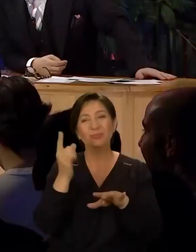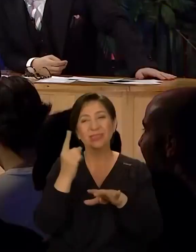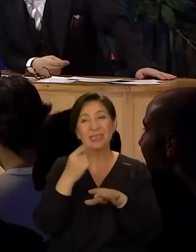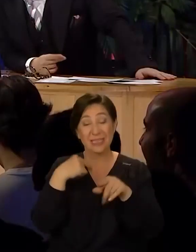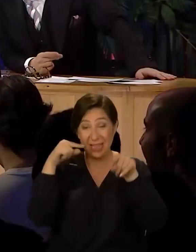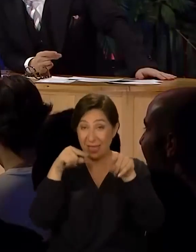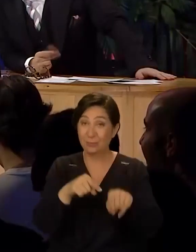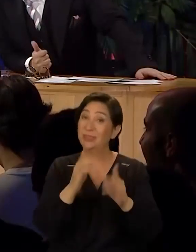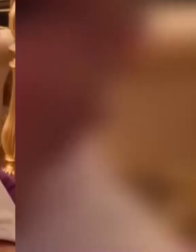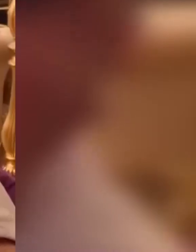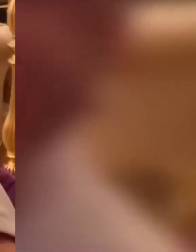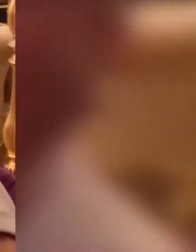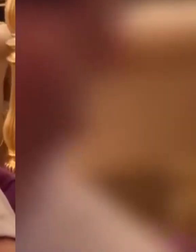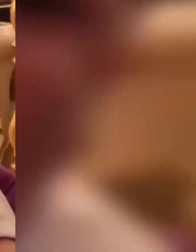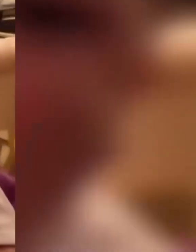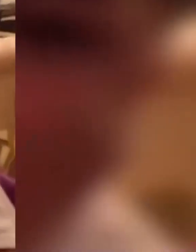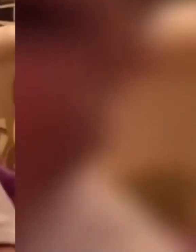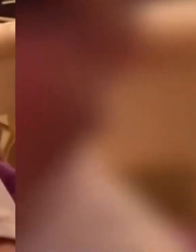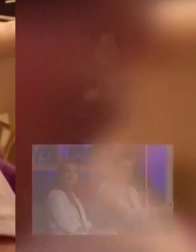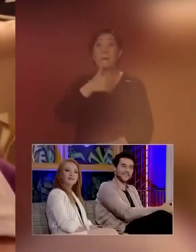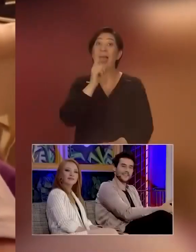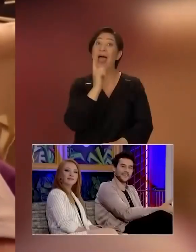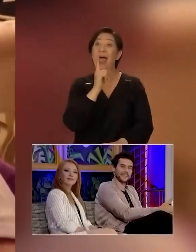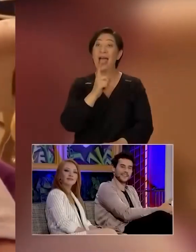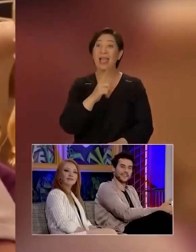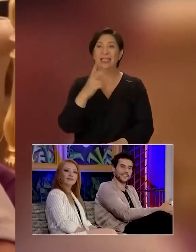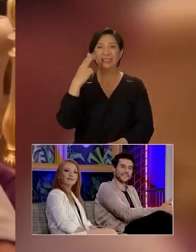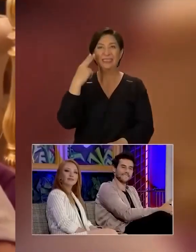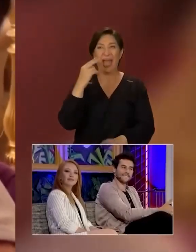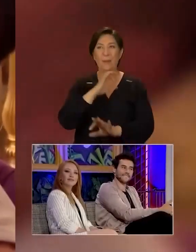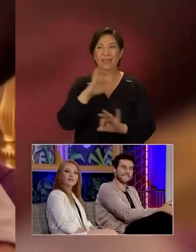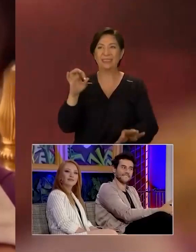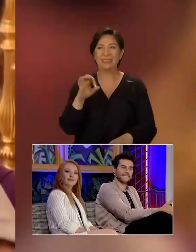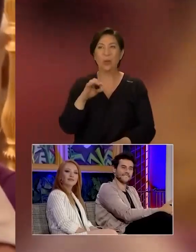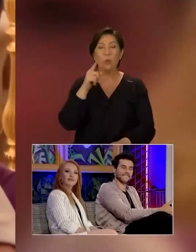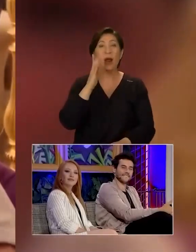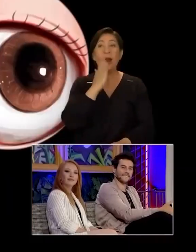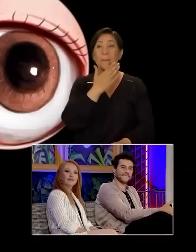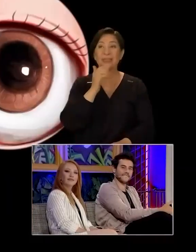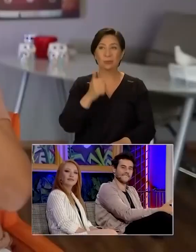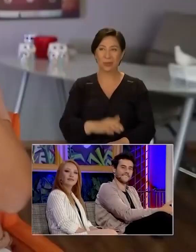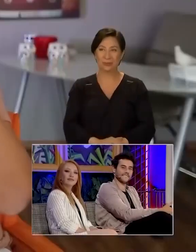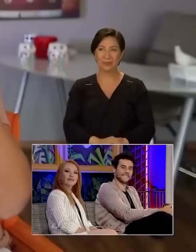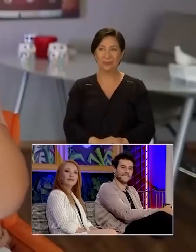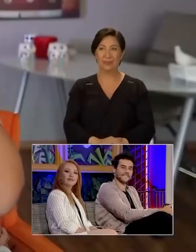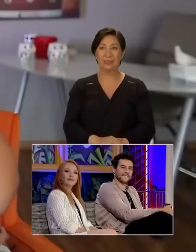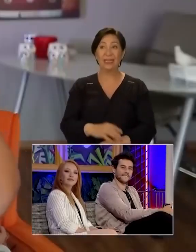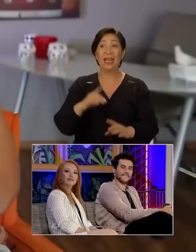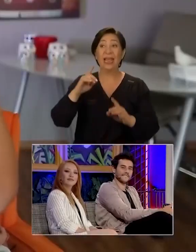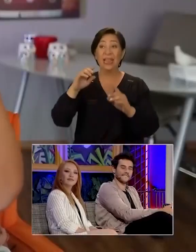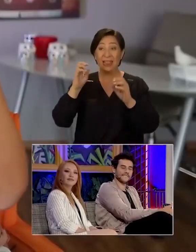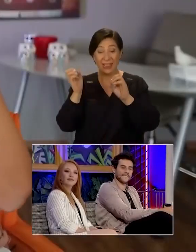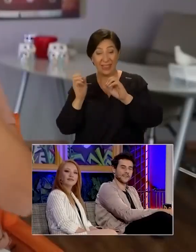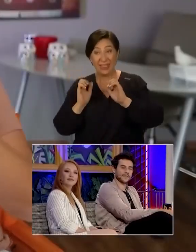şey. Takipçisiyiz. Devam. Seni doğuran anneye babaya. Terbiyesiz bu Ramazan günü. Terk